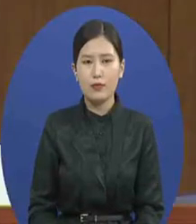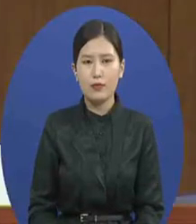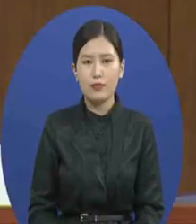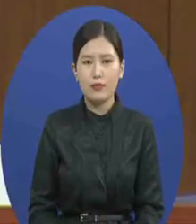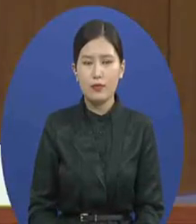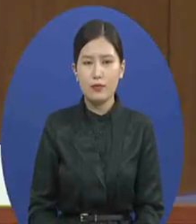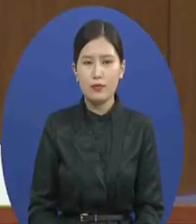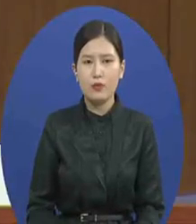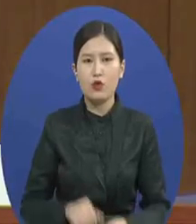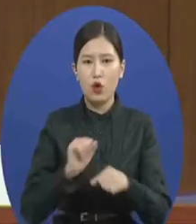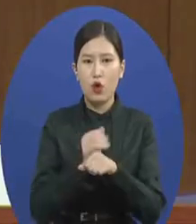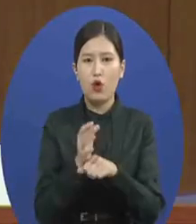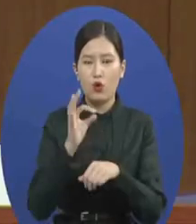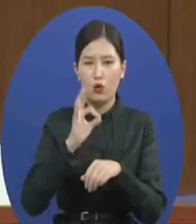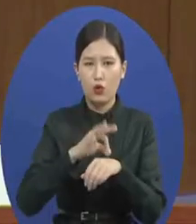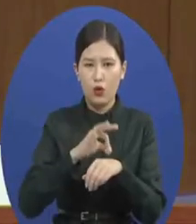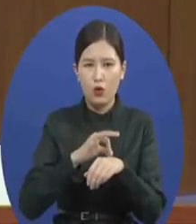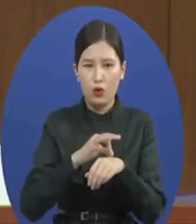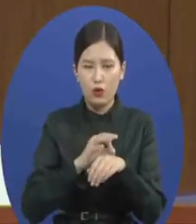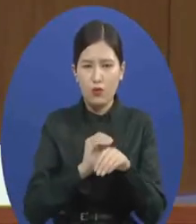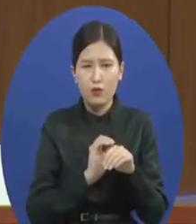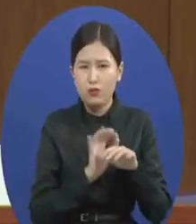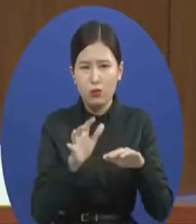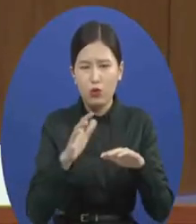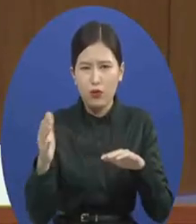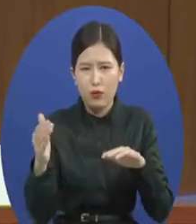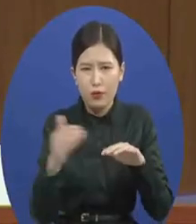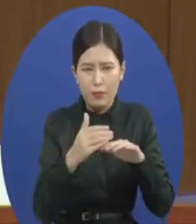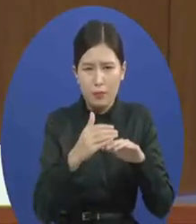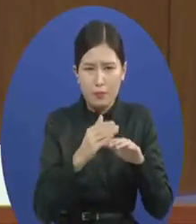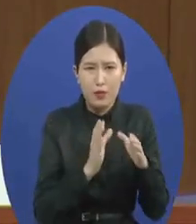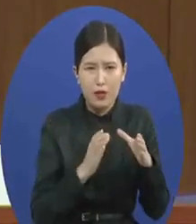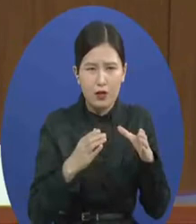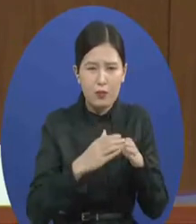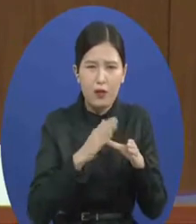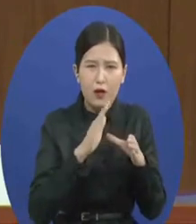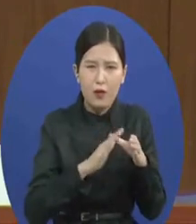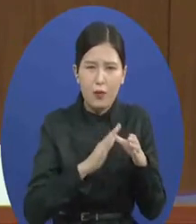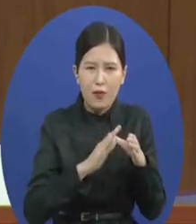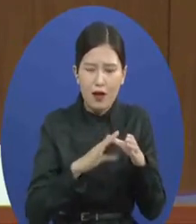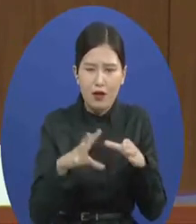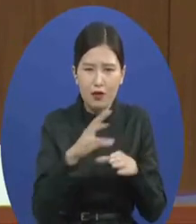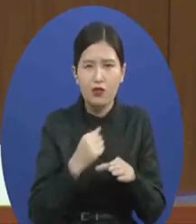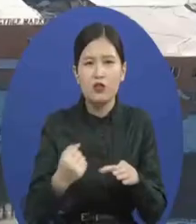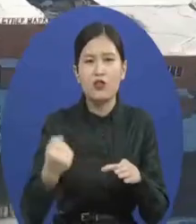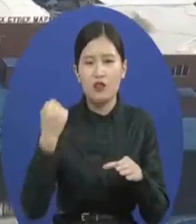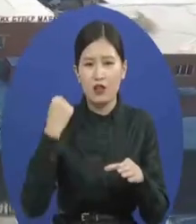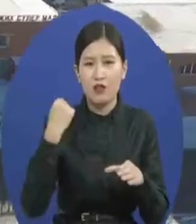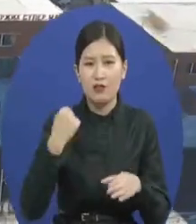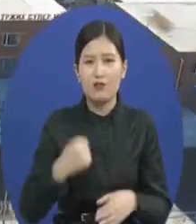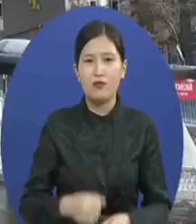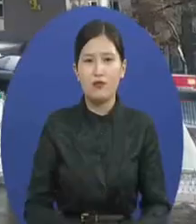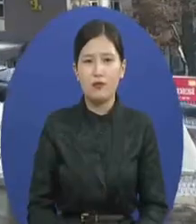Энэ өвчинг барьж, хомж, нэг ёсонд одоо цорнонд оруулж чадлаа гэж ингэж одоо бас үзэж байна.